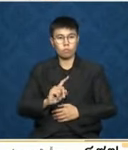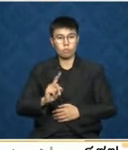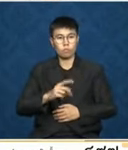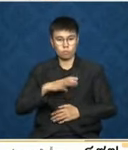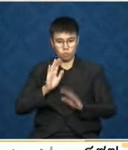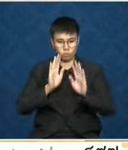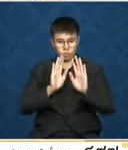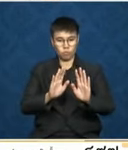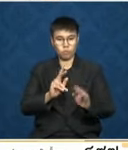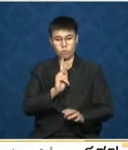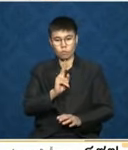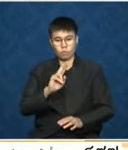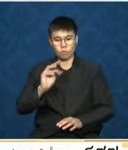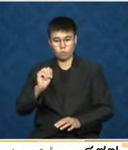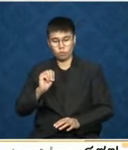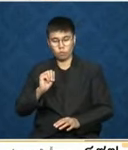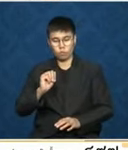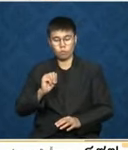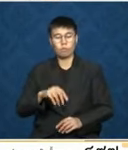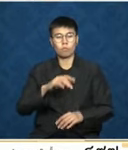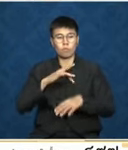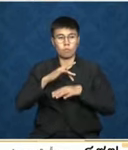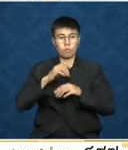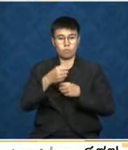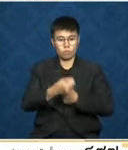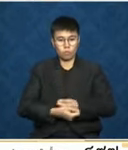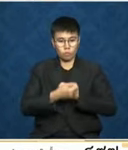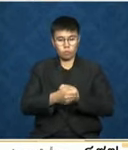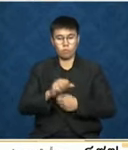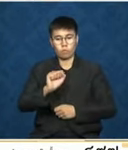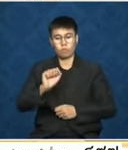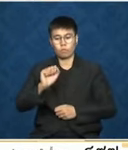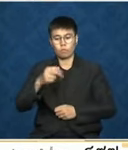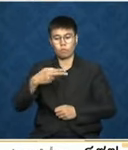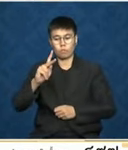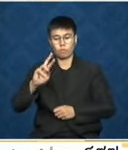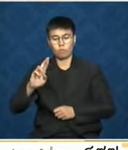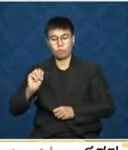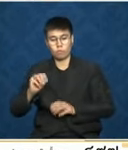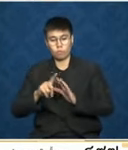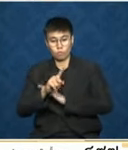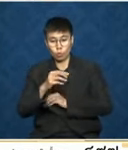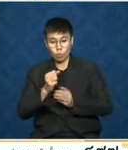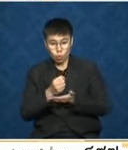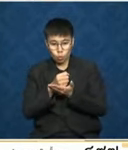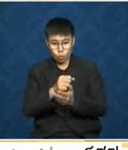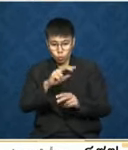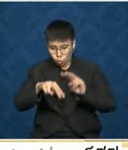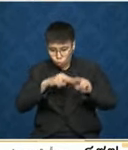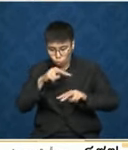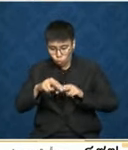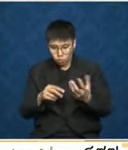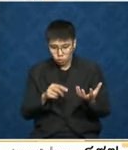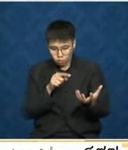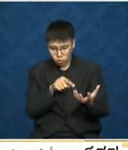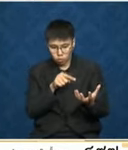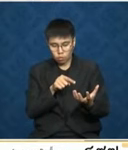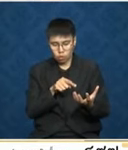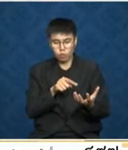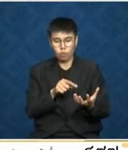กรมวิชาการการเกษตรกระทรวงเกษตรและสหกรณ์ช่วยดูแลเรื่องคุณภาพและปริมาณของส้มโอทรัพย์สิมสยาม